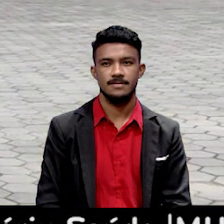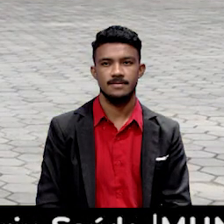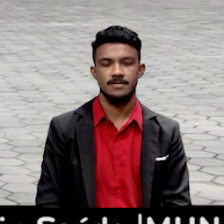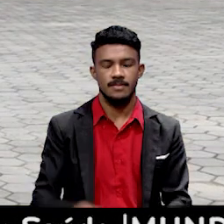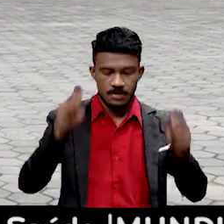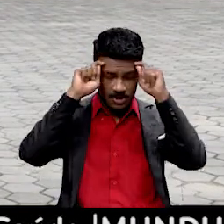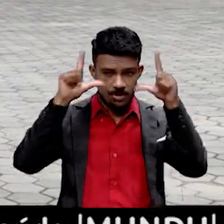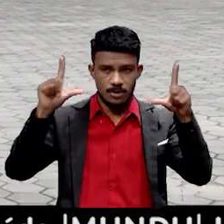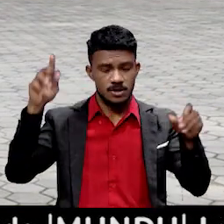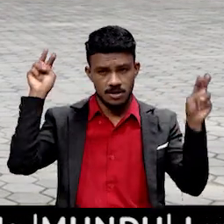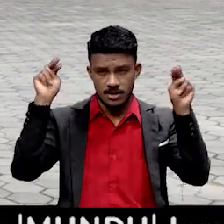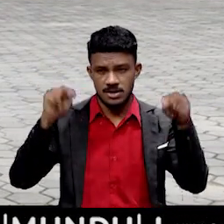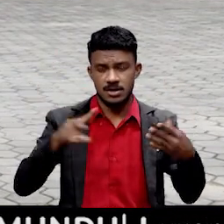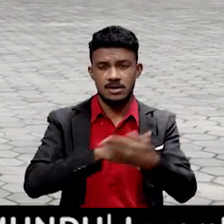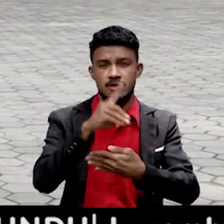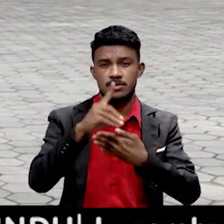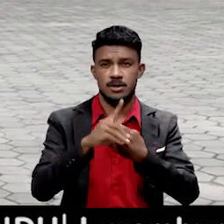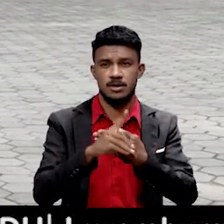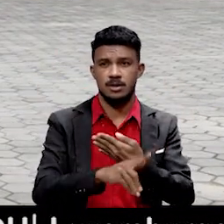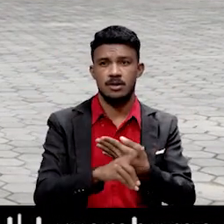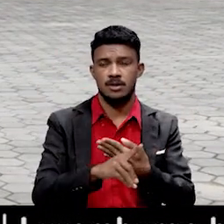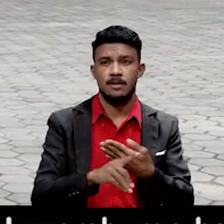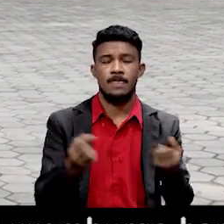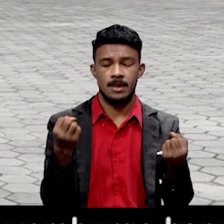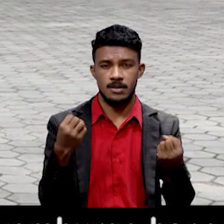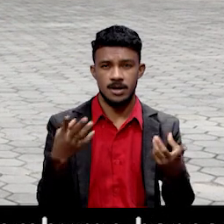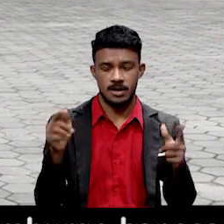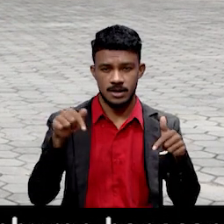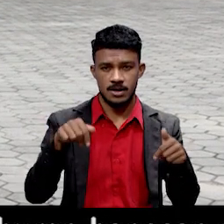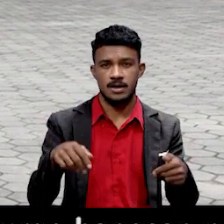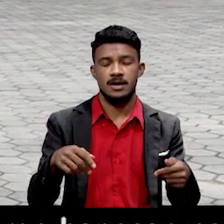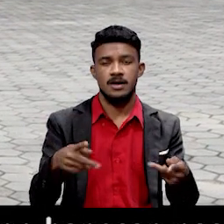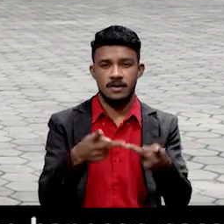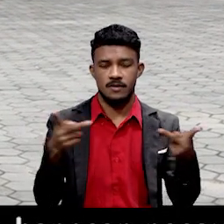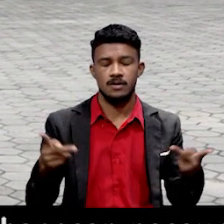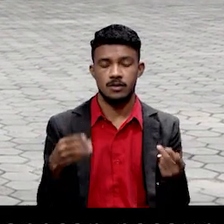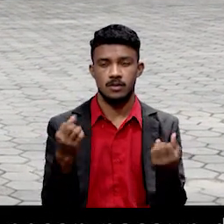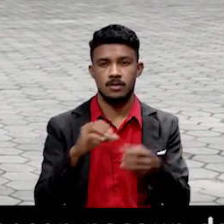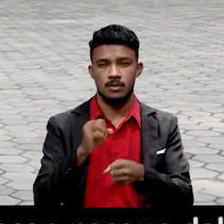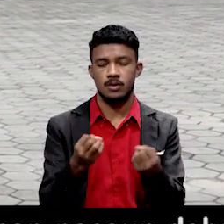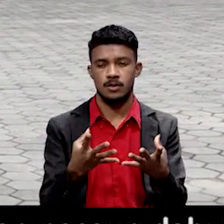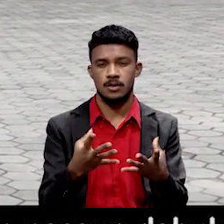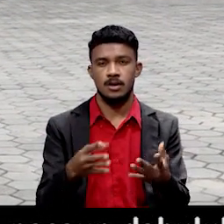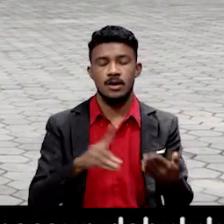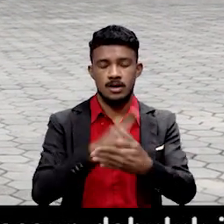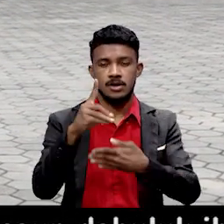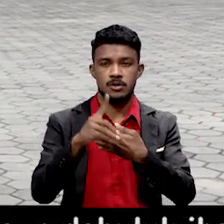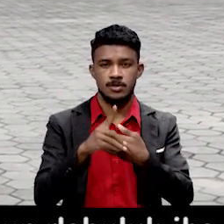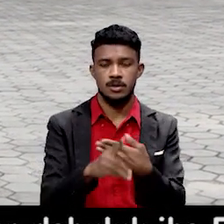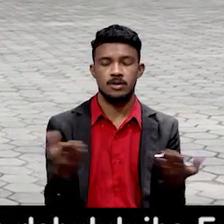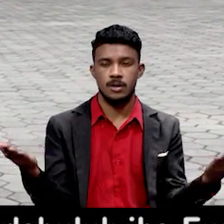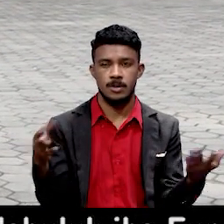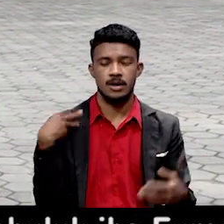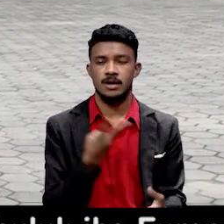Timor Leste precisa de desenvolvimento para clutan e a área oin oin. Mas bem, desenvolvimento nebe